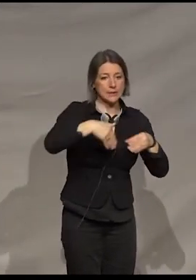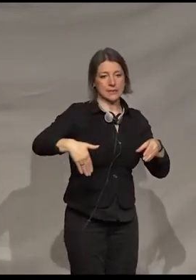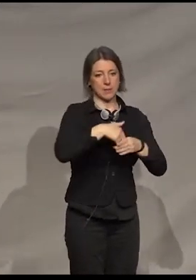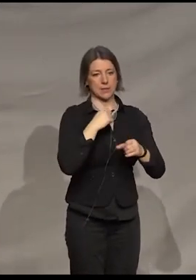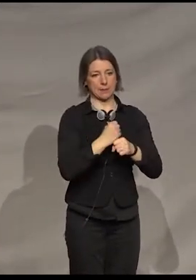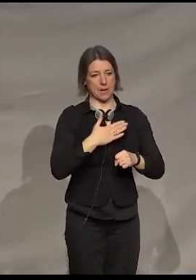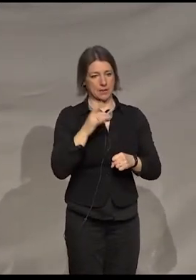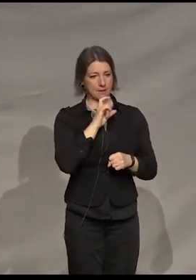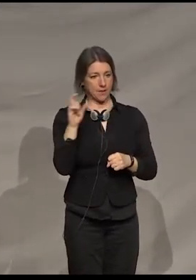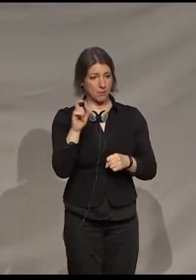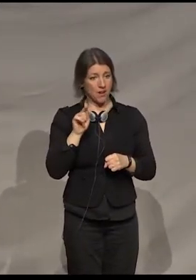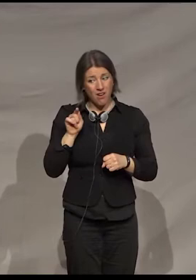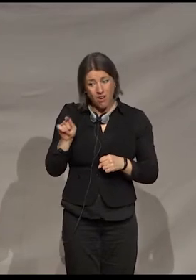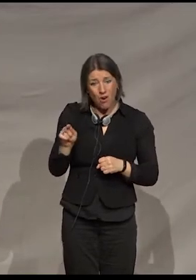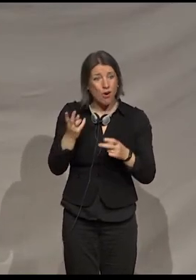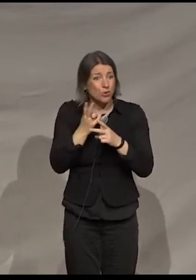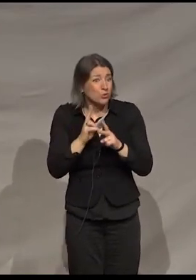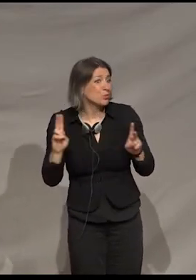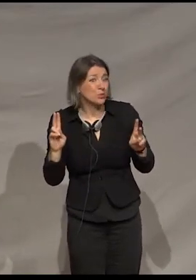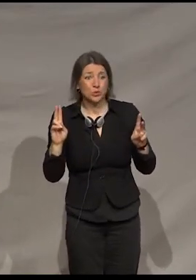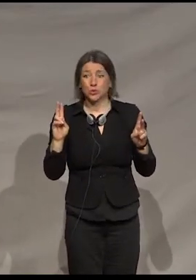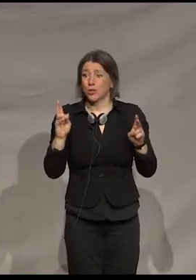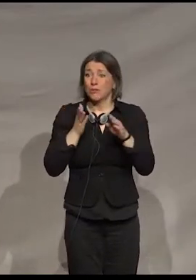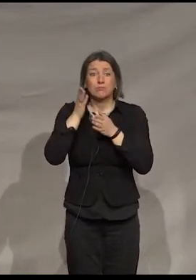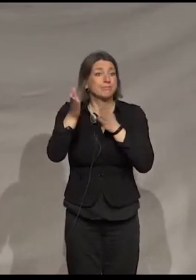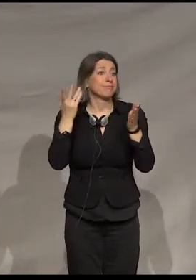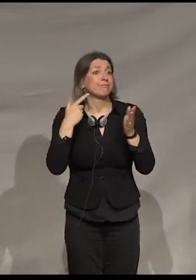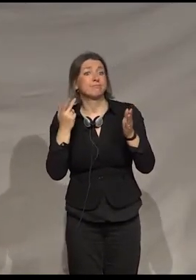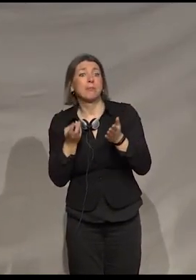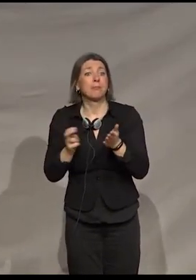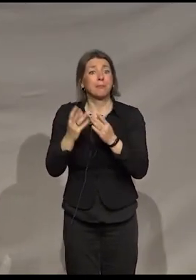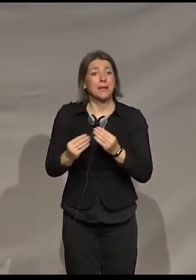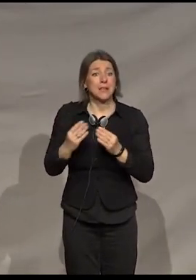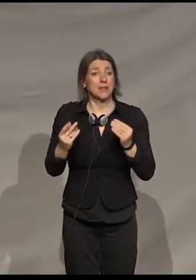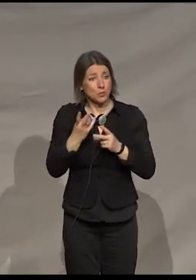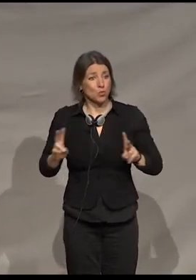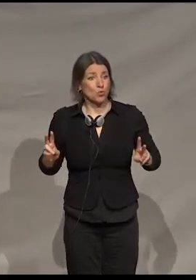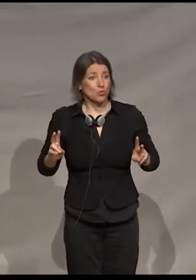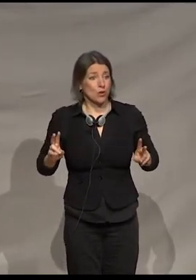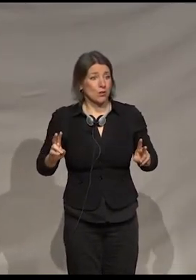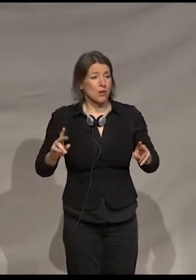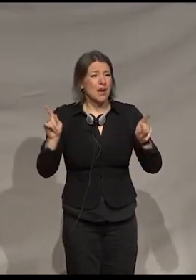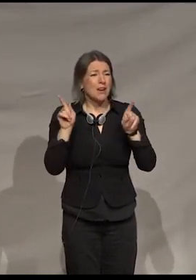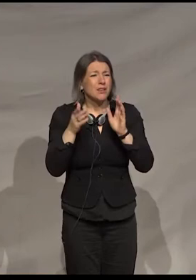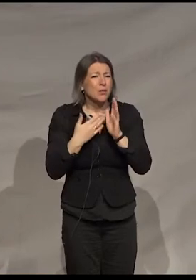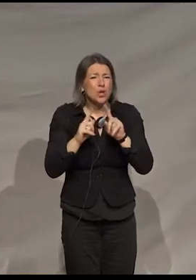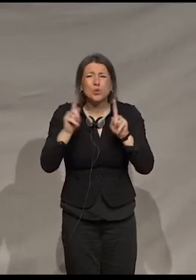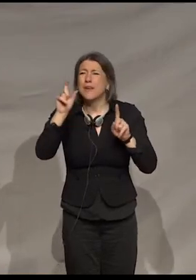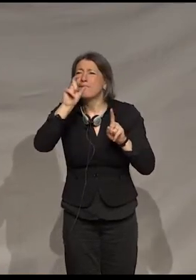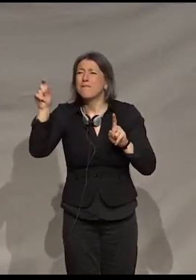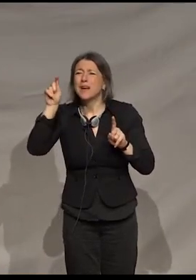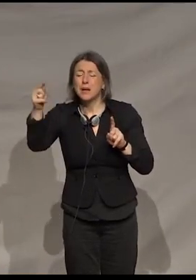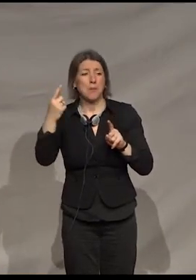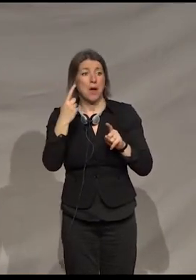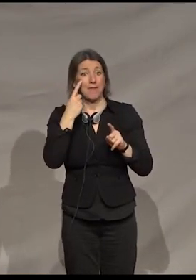v jakémkoliv obchodním zařízení, může prezentovat, ať už třeba značky, které vidíte, nebo značky a významné firmy, které